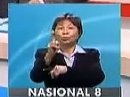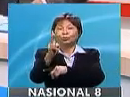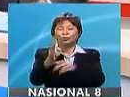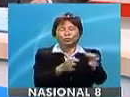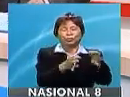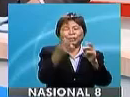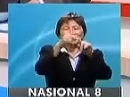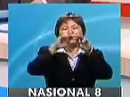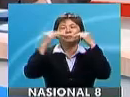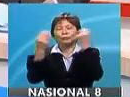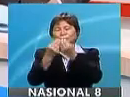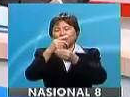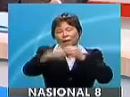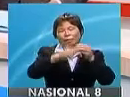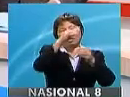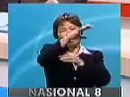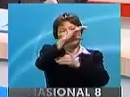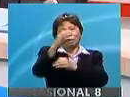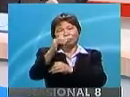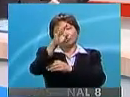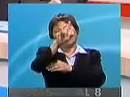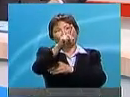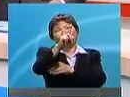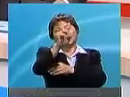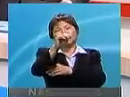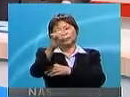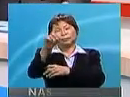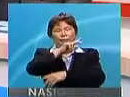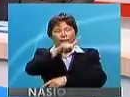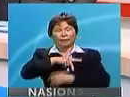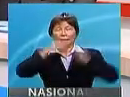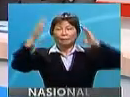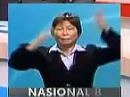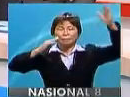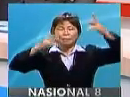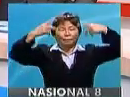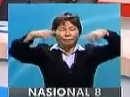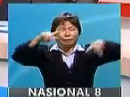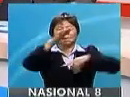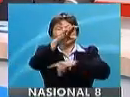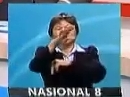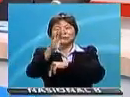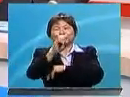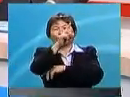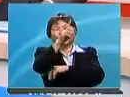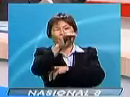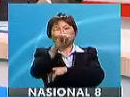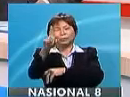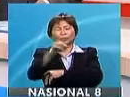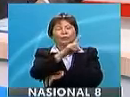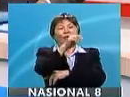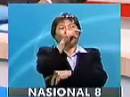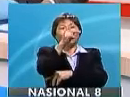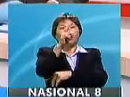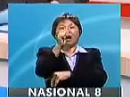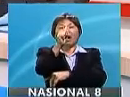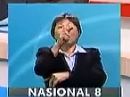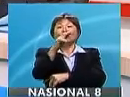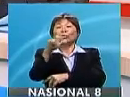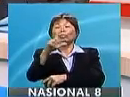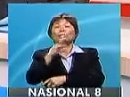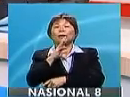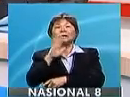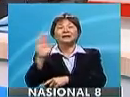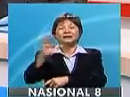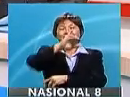kepada masyarakat umum mengenai syarikat pelaburan strategik milik negara itu. Presiden dan Ketua Pegawai Eksekutif 1MDB Arul Kanda Kanasami berkata